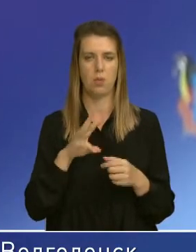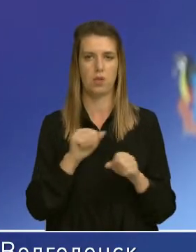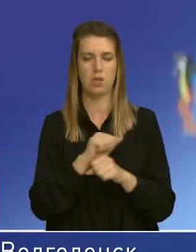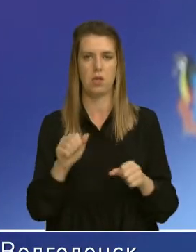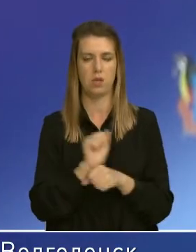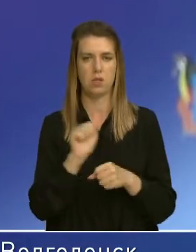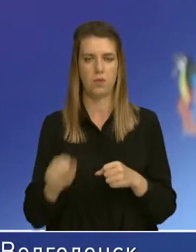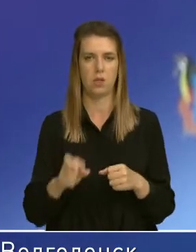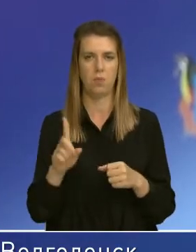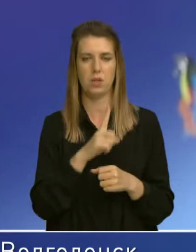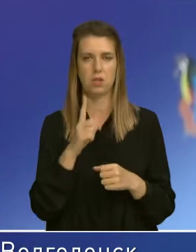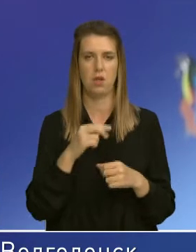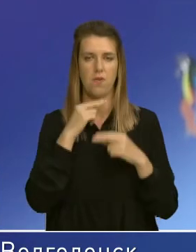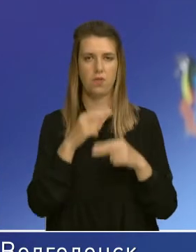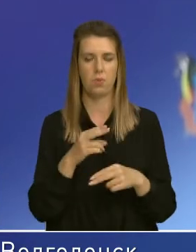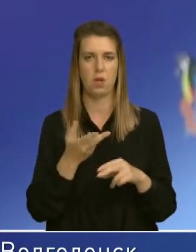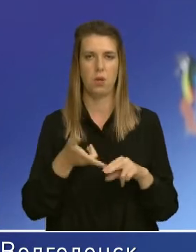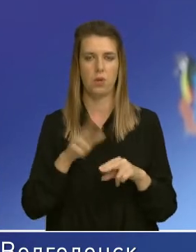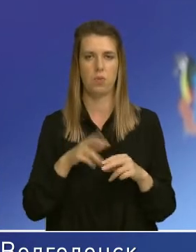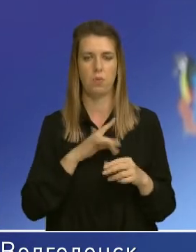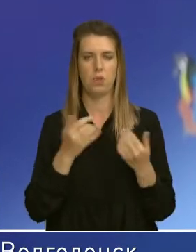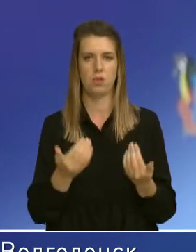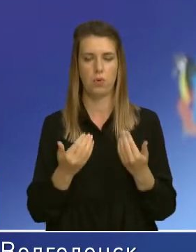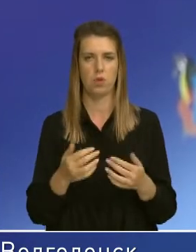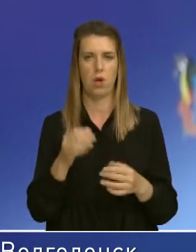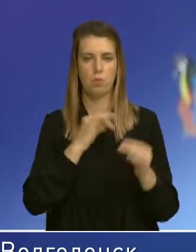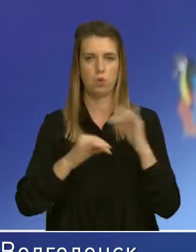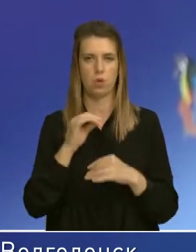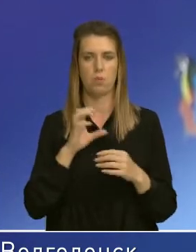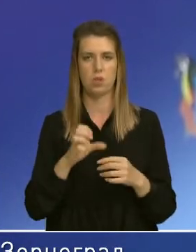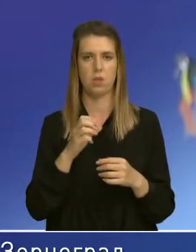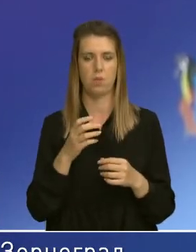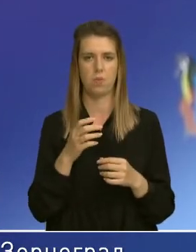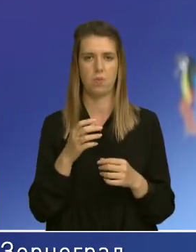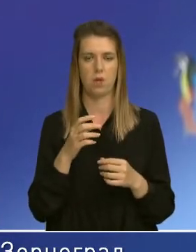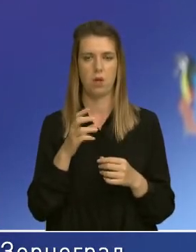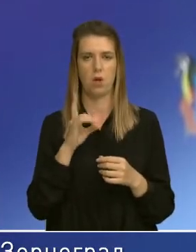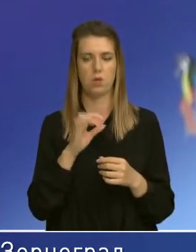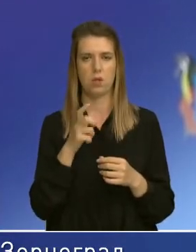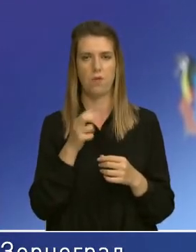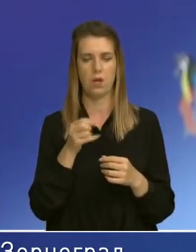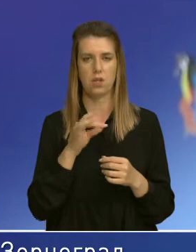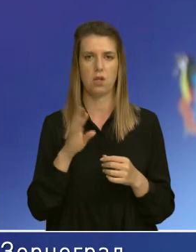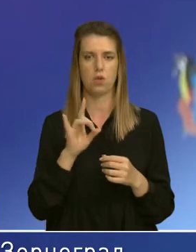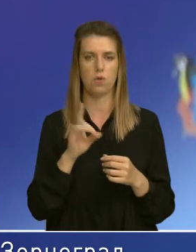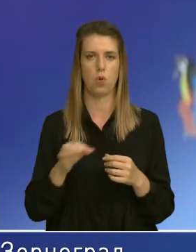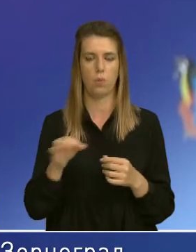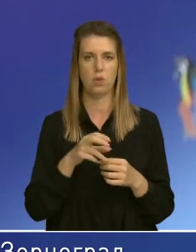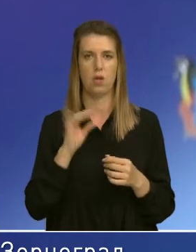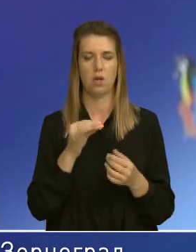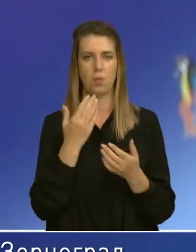нельзя оставлять без внимания. И поэтому мы сегодня обсуждаем с представителями и Росгвардии по Ростовской области,